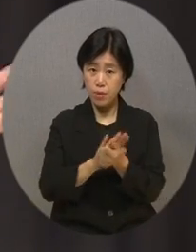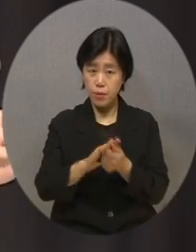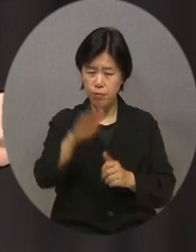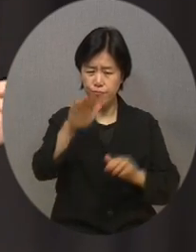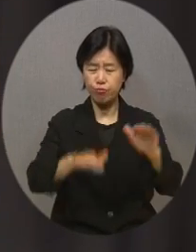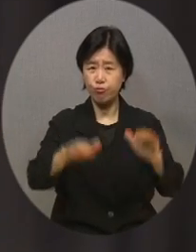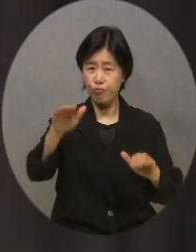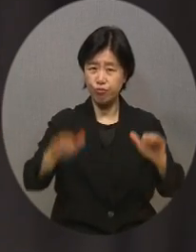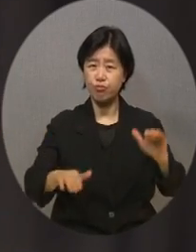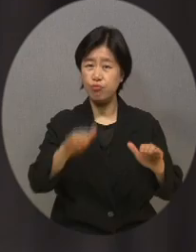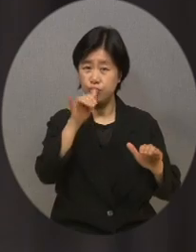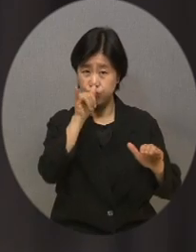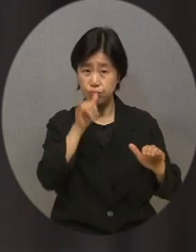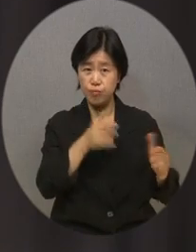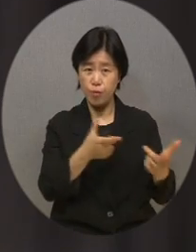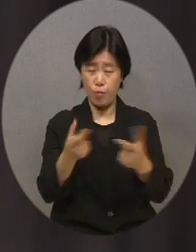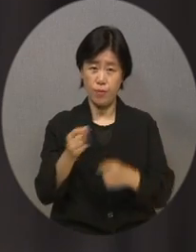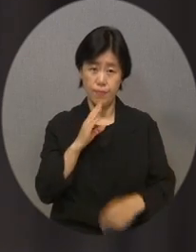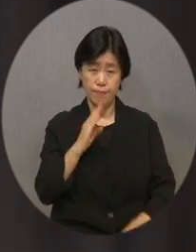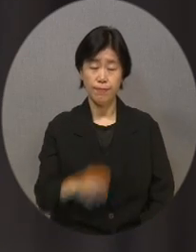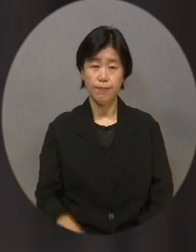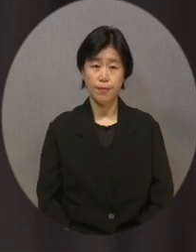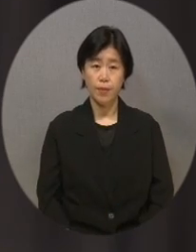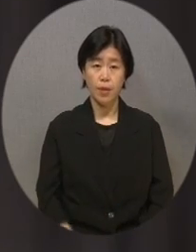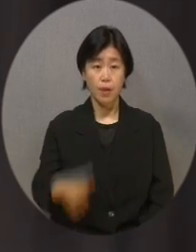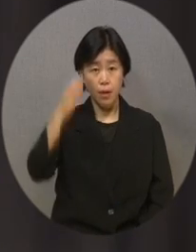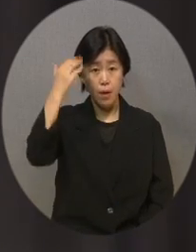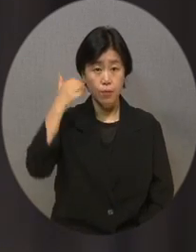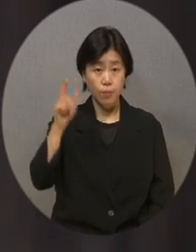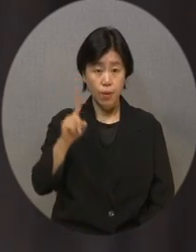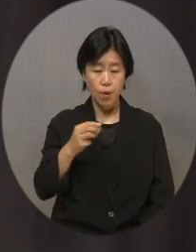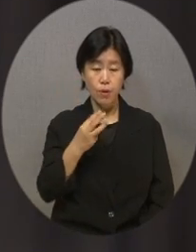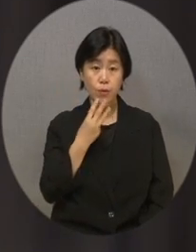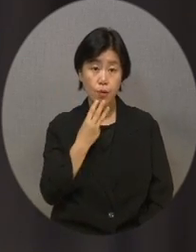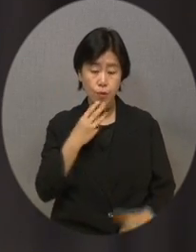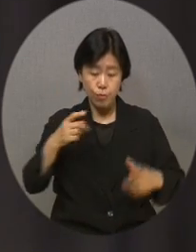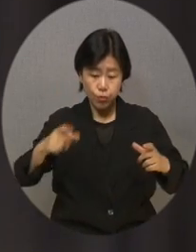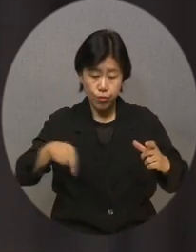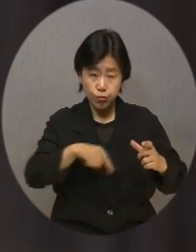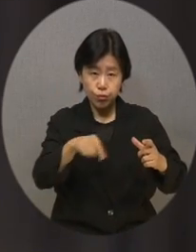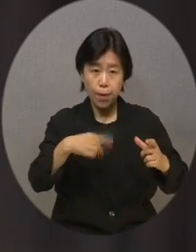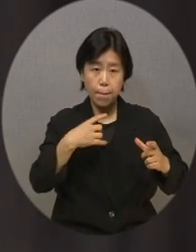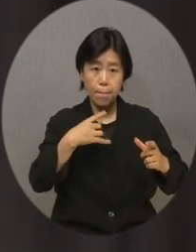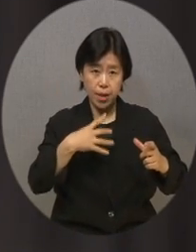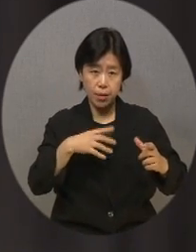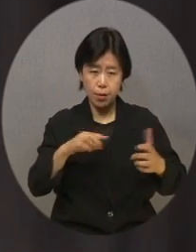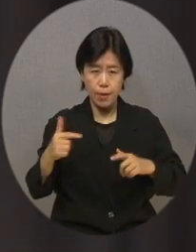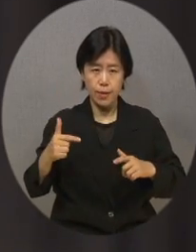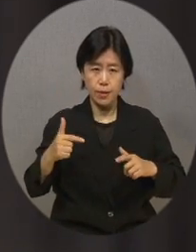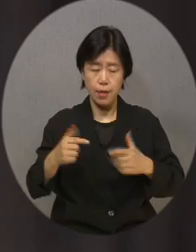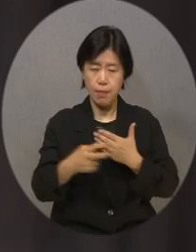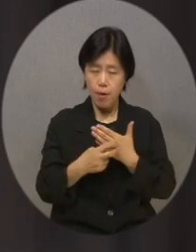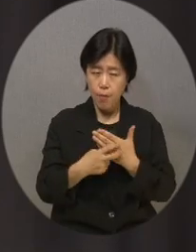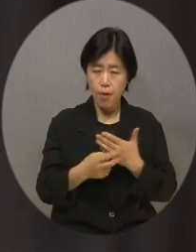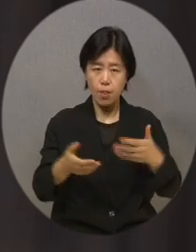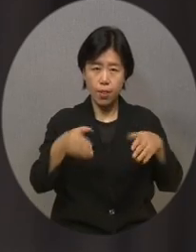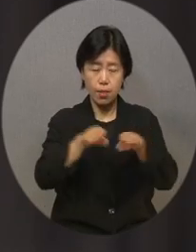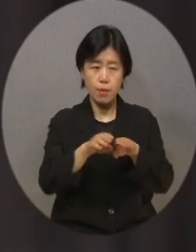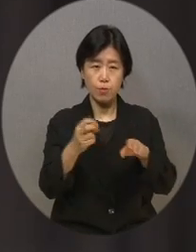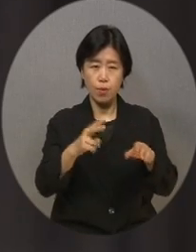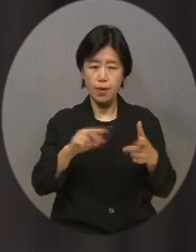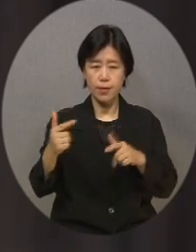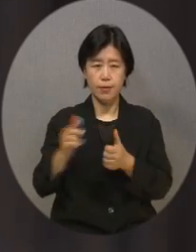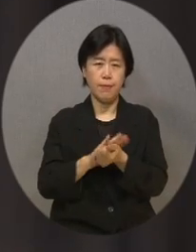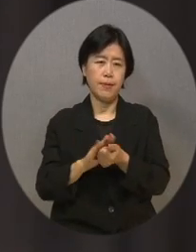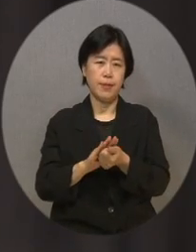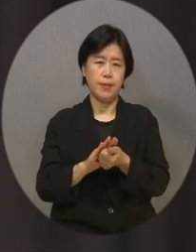특히 우리나라도 이 수도권 집중에 대한 인프라가 굉장히 잘 되어 있는데 그래서 인구 쏠림 현상이 나타나고 인구가 점점 지역은 줄어들기